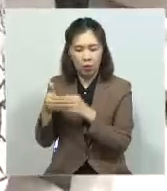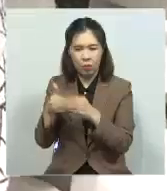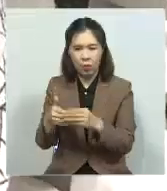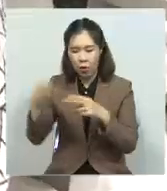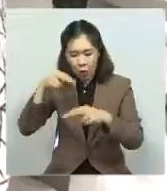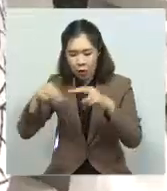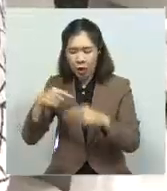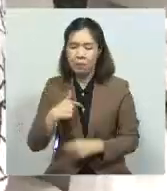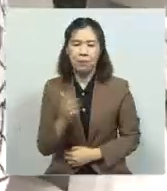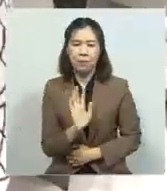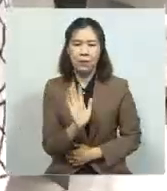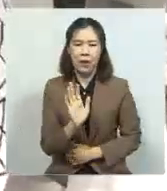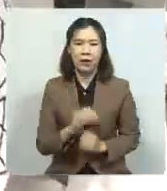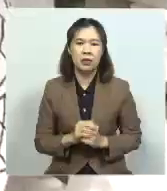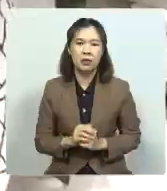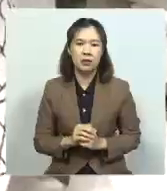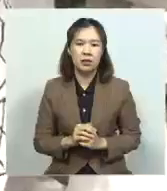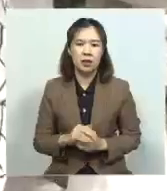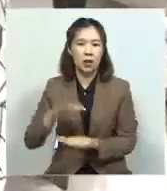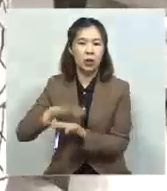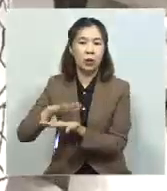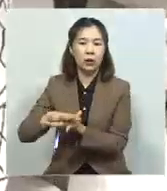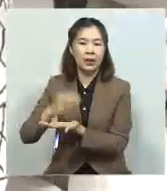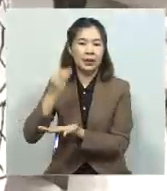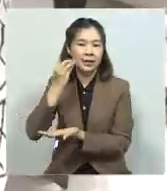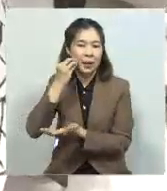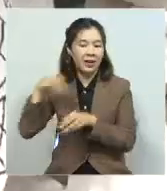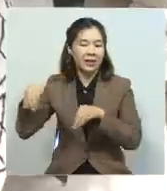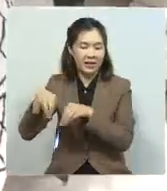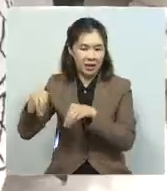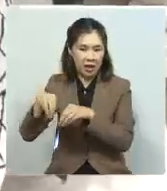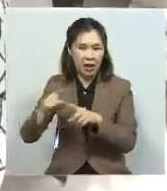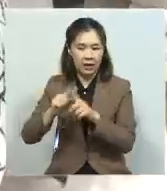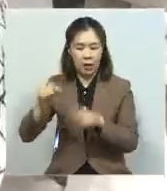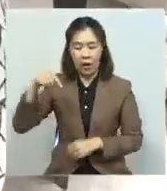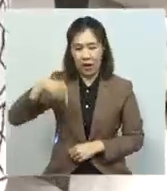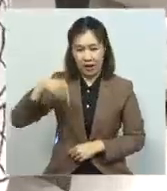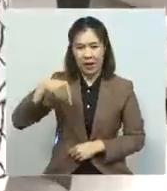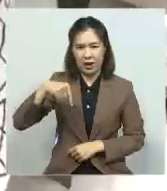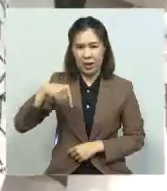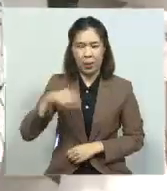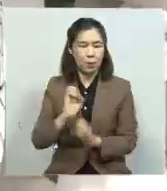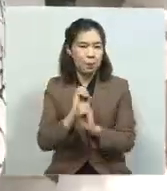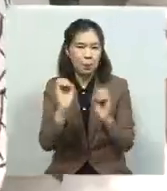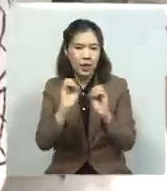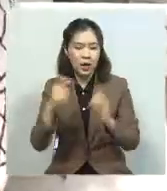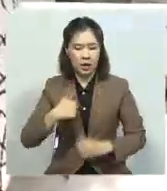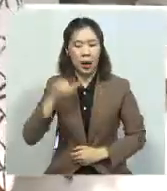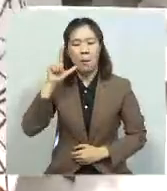ขอไม่ค่ะเพราะว่าปัญญาบรคุณนี่มันใกล้บ้านใช่ไหมคะแต่ตรงนี้ลูกไม่เคยมาเธอเลยต้องมานั่งเฝ้